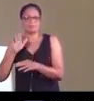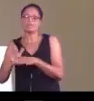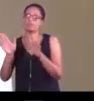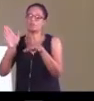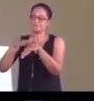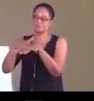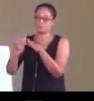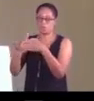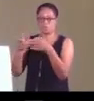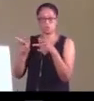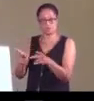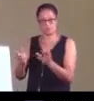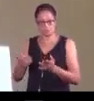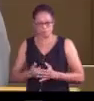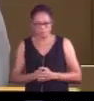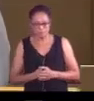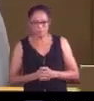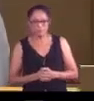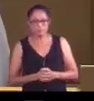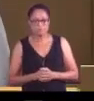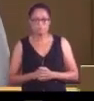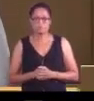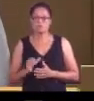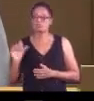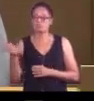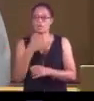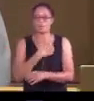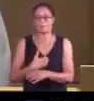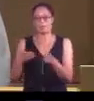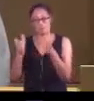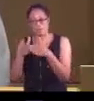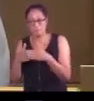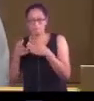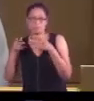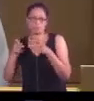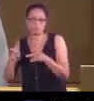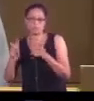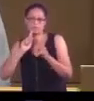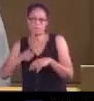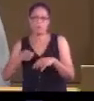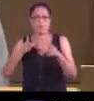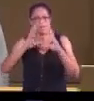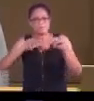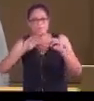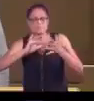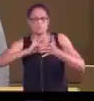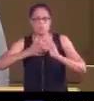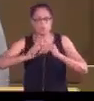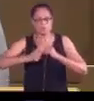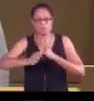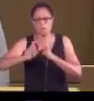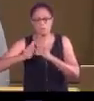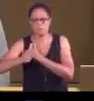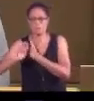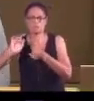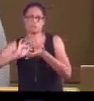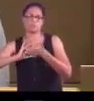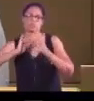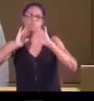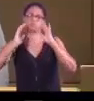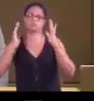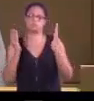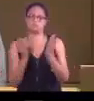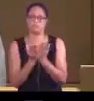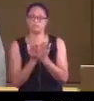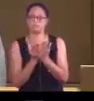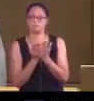des autorisations de voirie auprès de chaque maire. Il faut aller expliquer, mais toutes ces procédures-là,